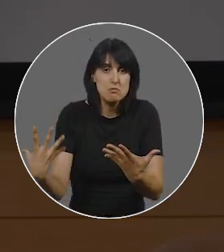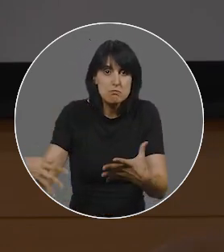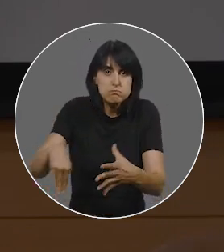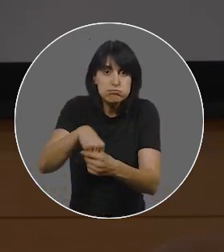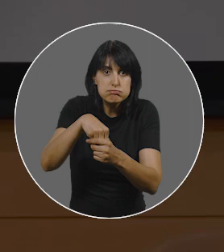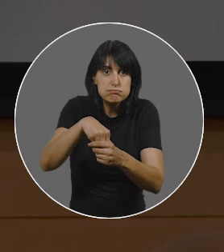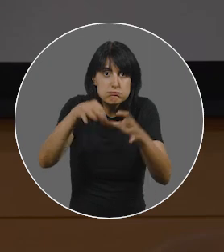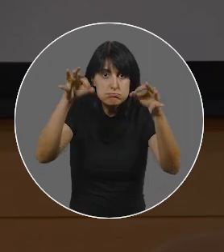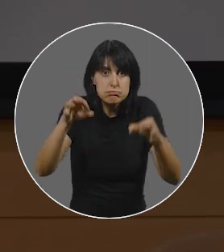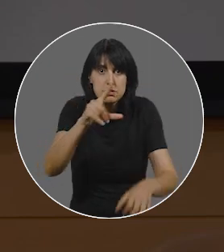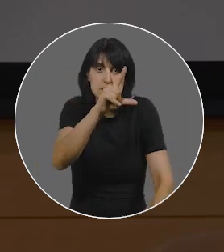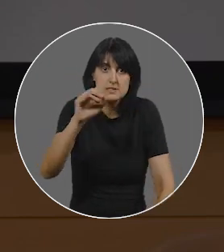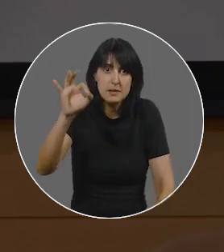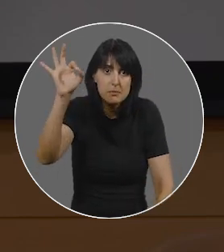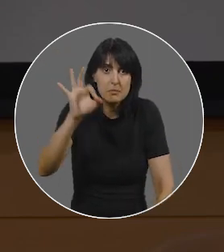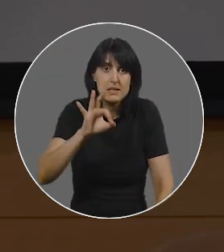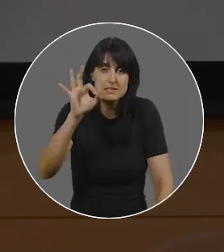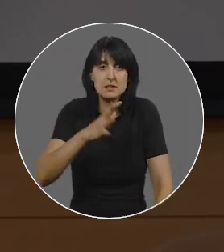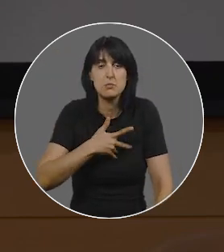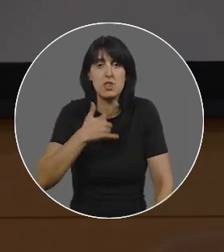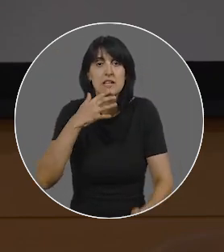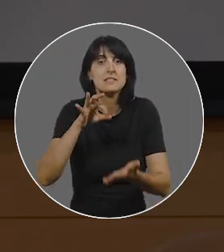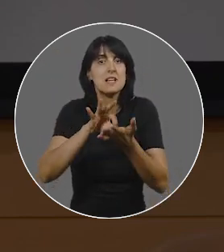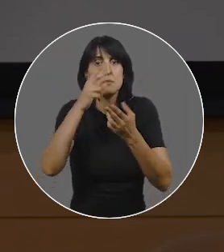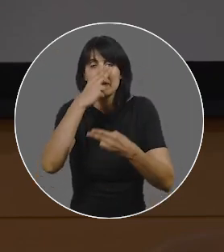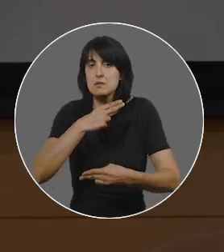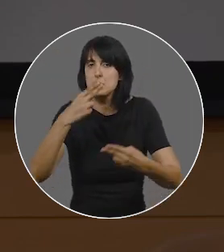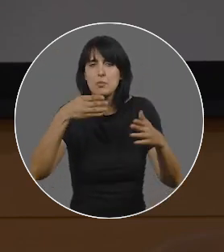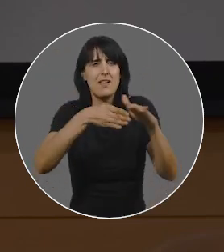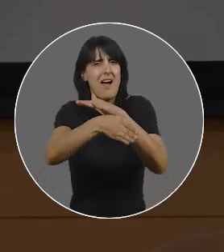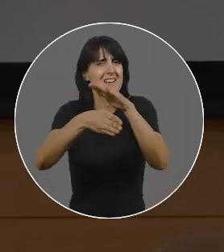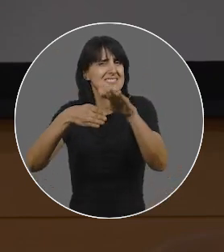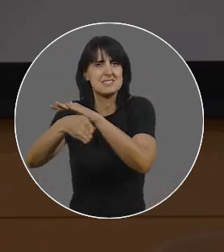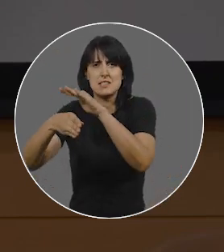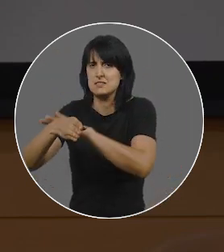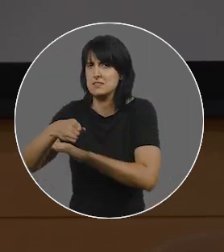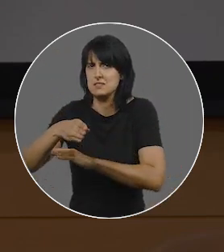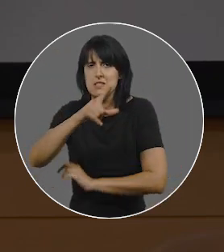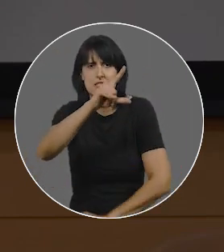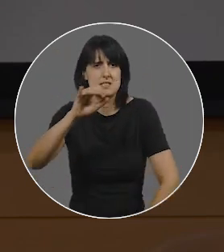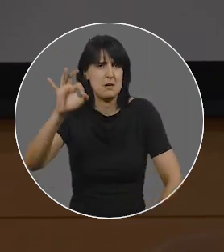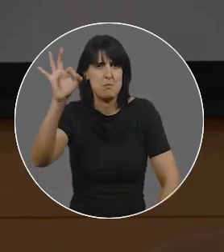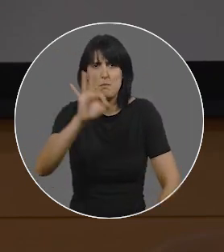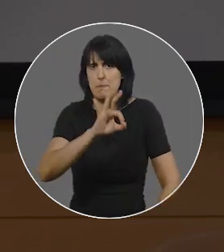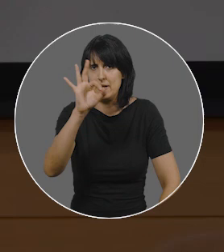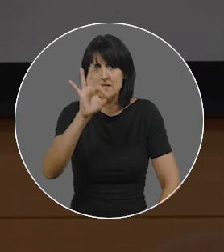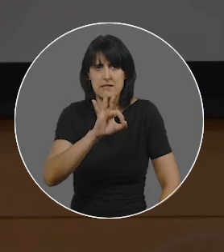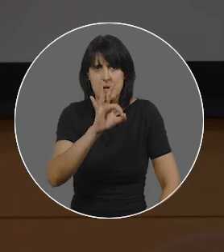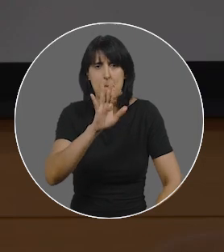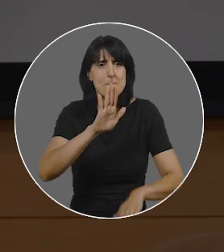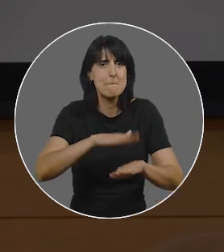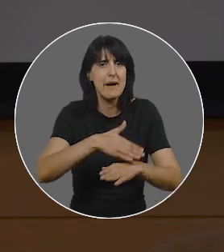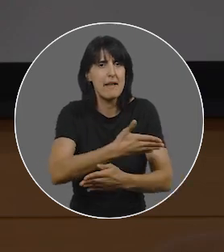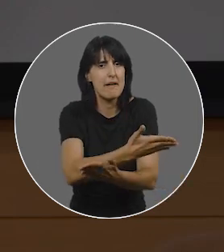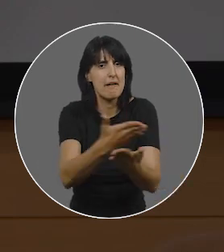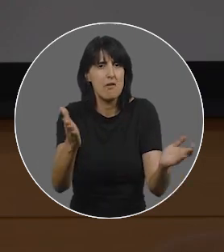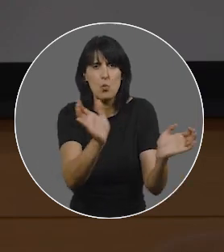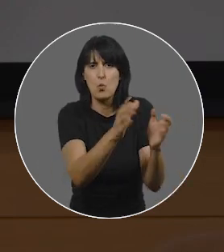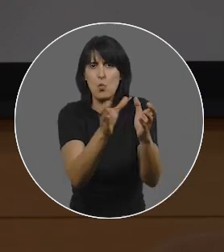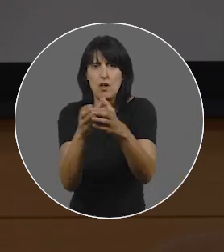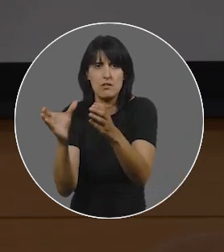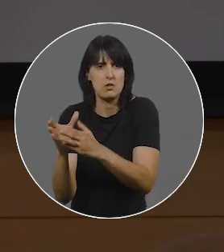enrere, hem de fer que els nostres serveis públics tinguin un accés accessible, pensant realment en tots